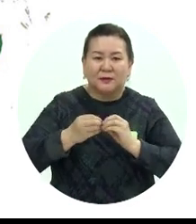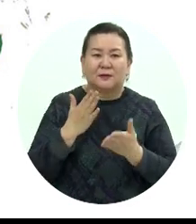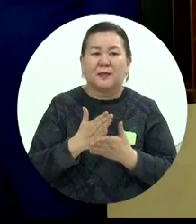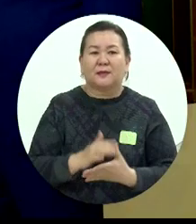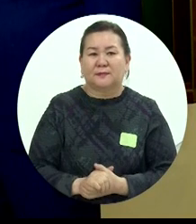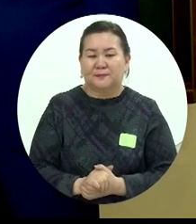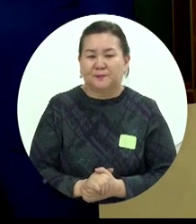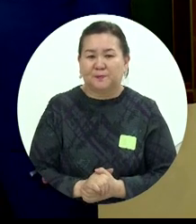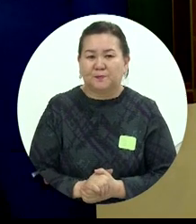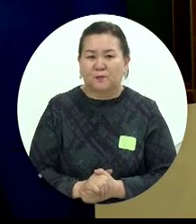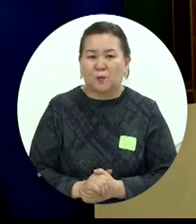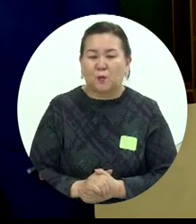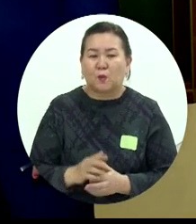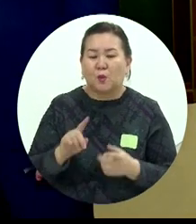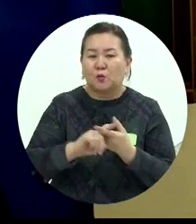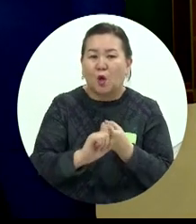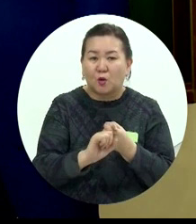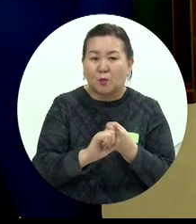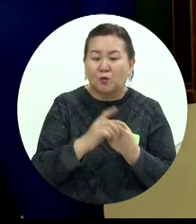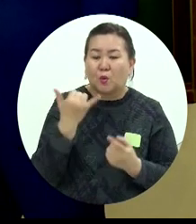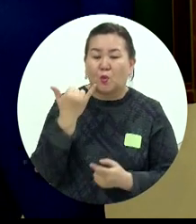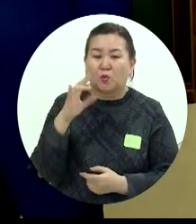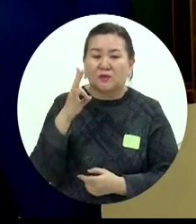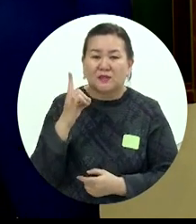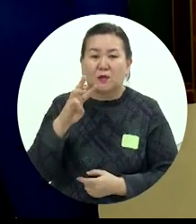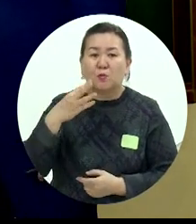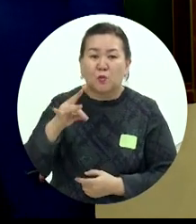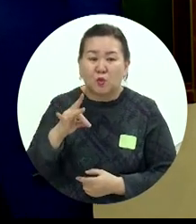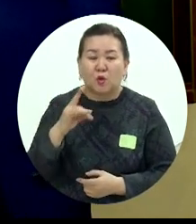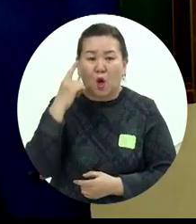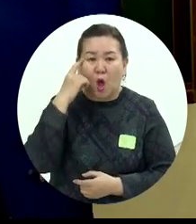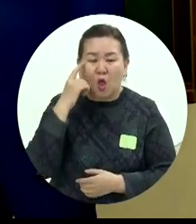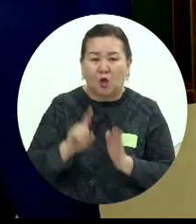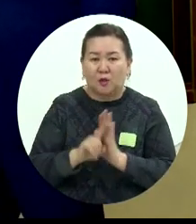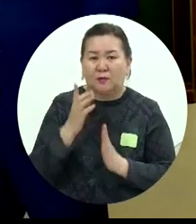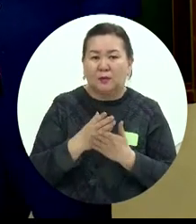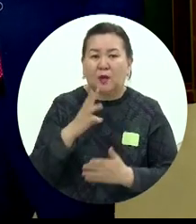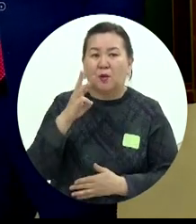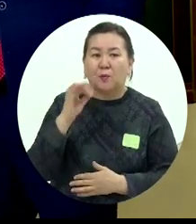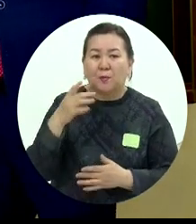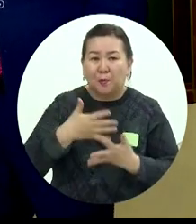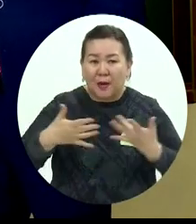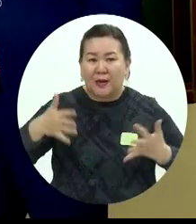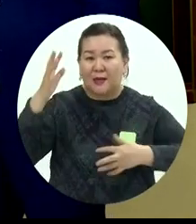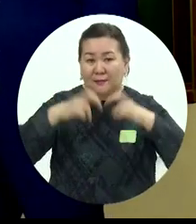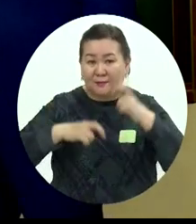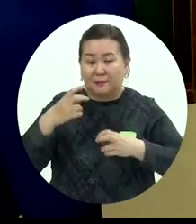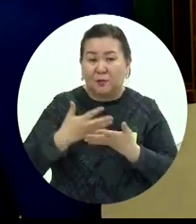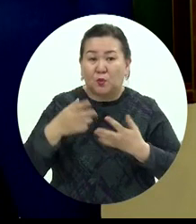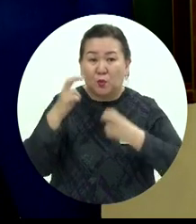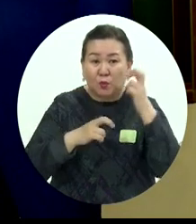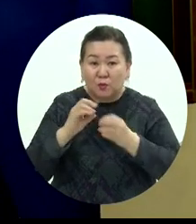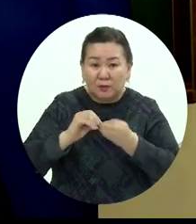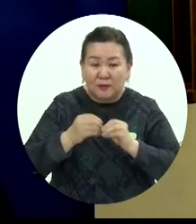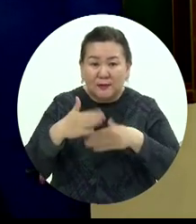нэ. За үүнтэй холбоотойгоор усны мөр гэсэн ойлголт гарч ирж байна. За бараа бүтээгдэхүүнийг үйлдвэрлэх хэрэглэх